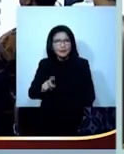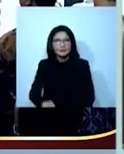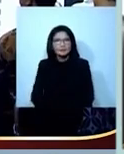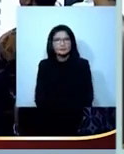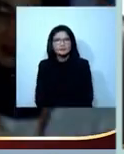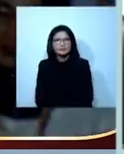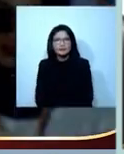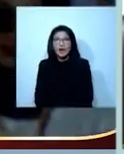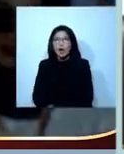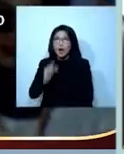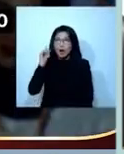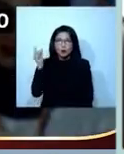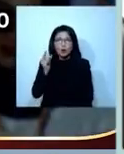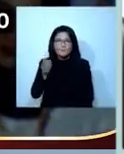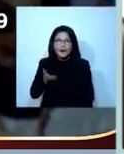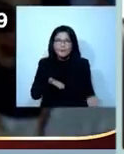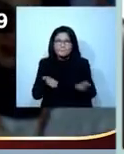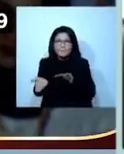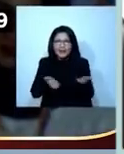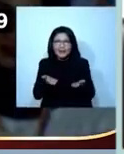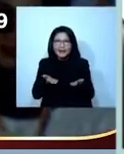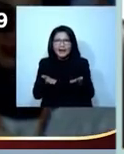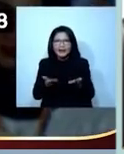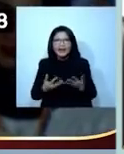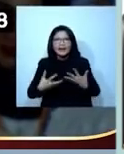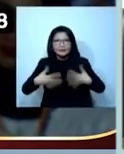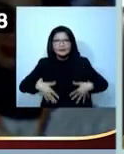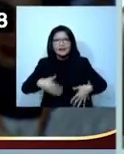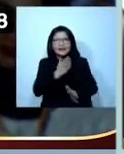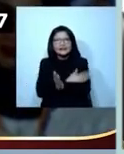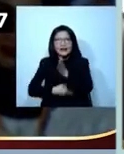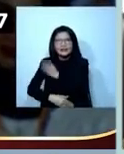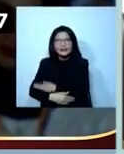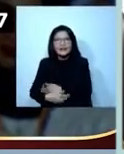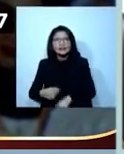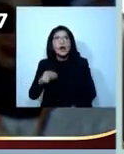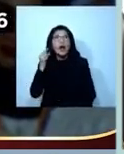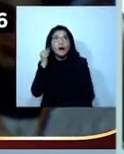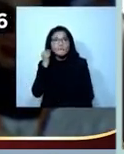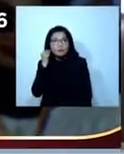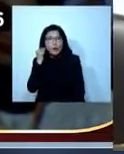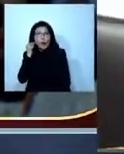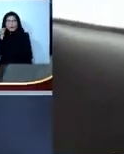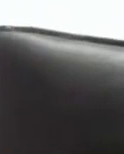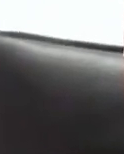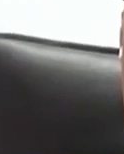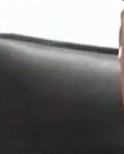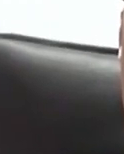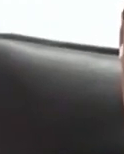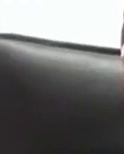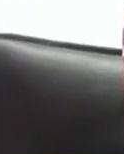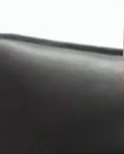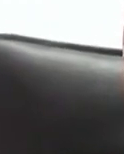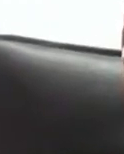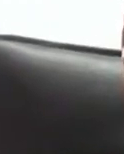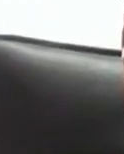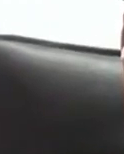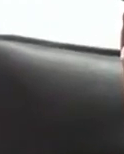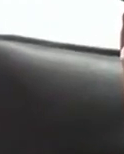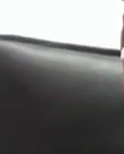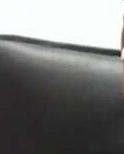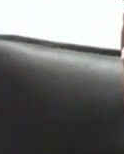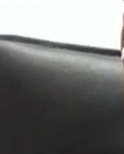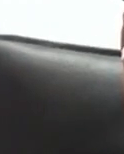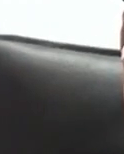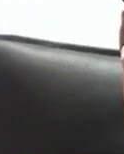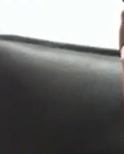nyambung antara visi misi dengan apa yang disampaikan seperti itu. Oke, dengan begitu Prof, singkat saja nih, dari